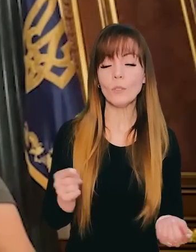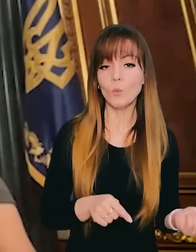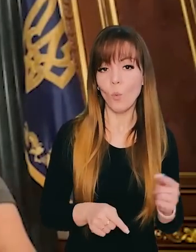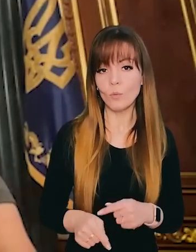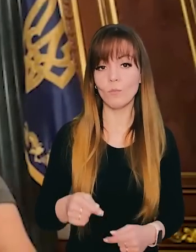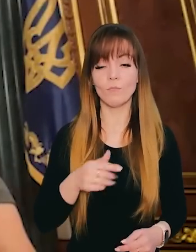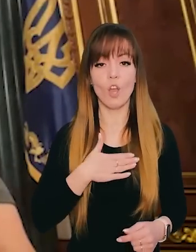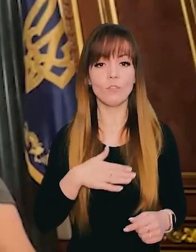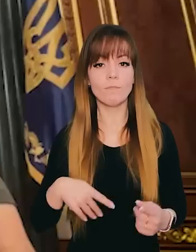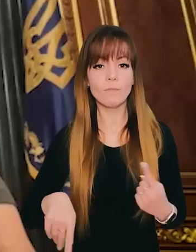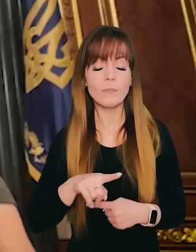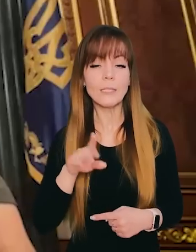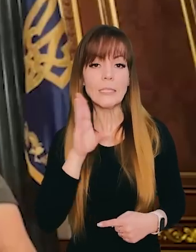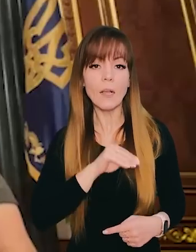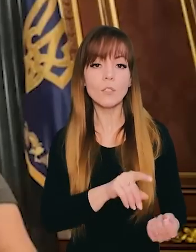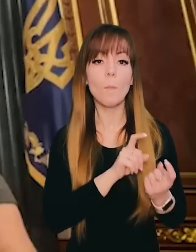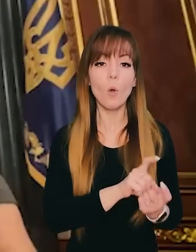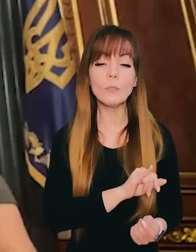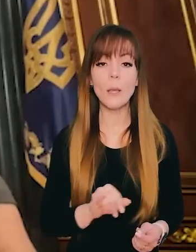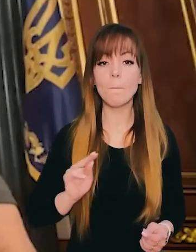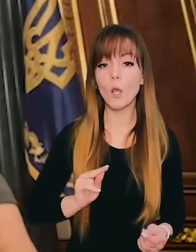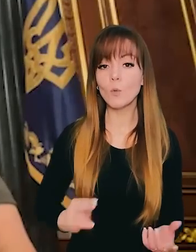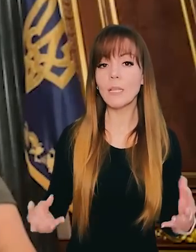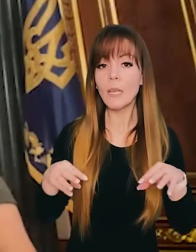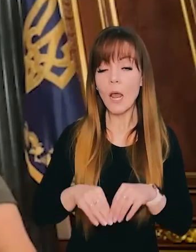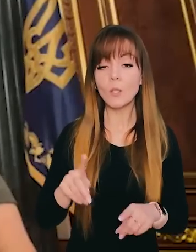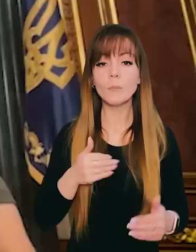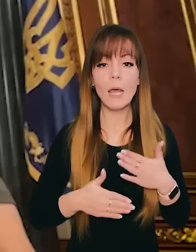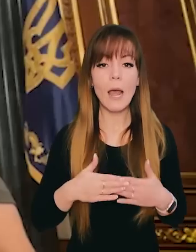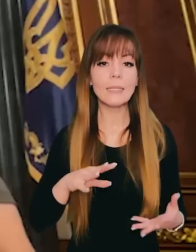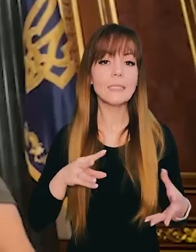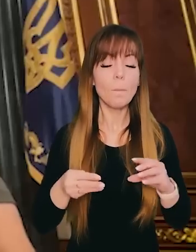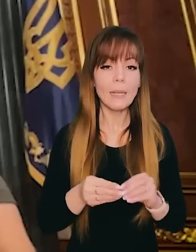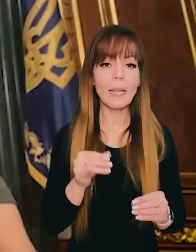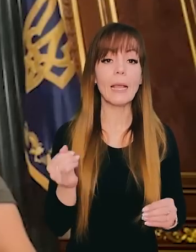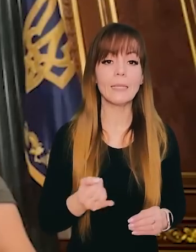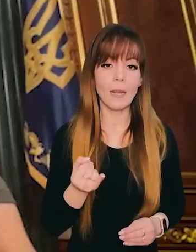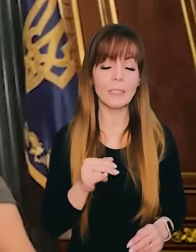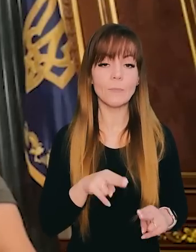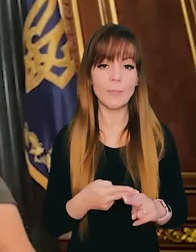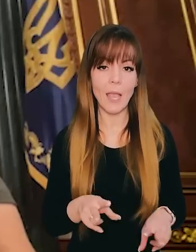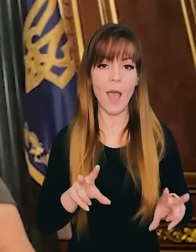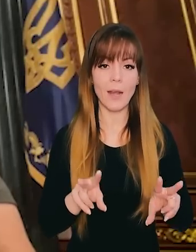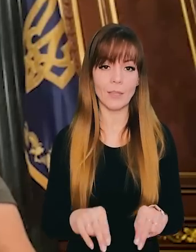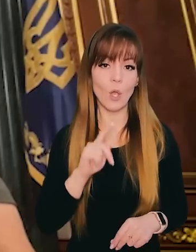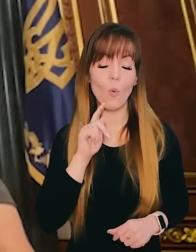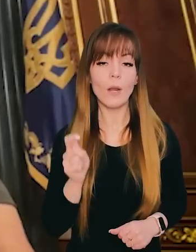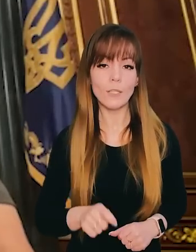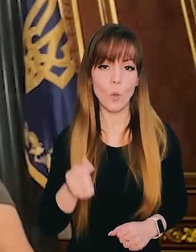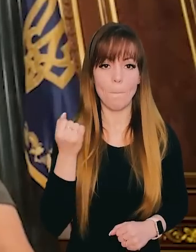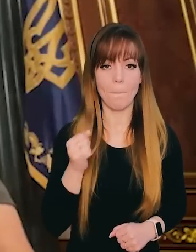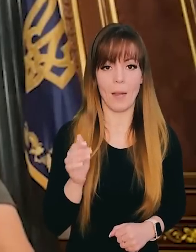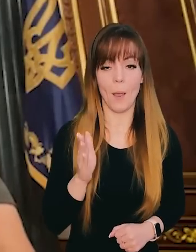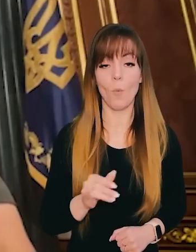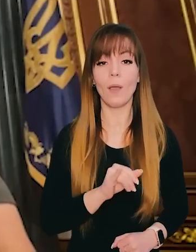один до одного наша з вами здатність боротися і працювати разом заради спільних інтересів це гарантія